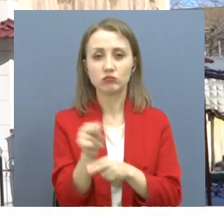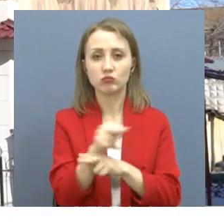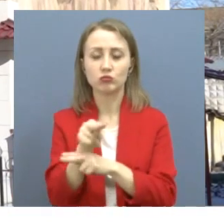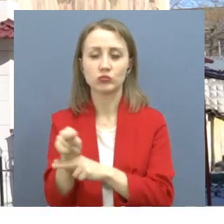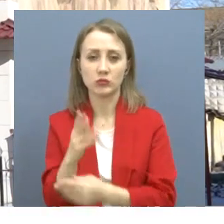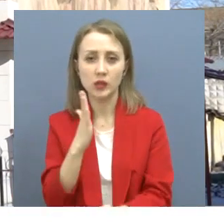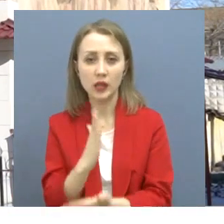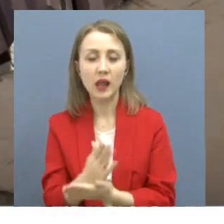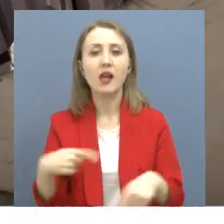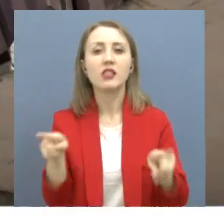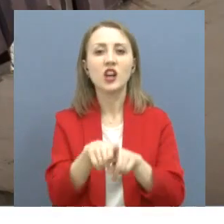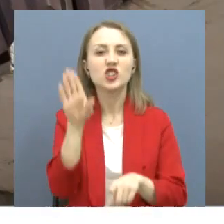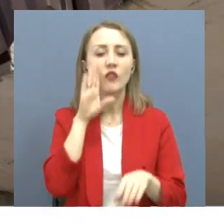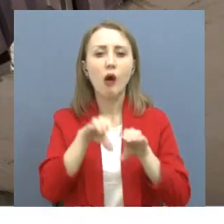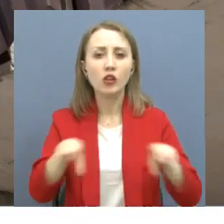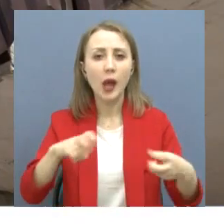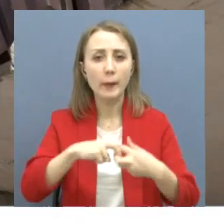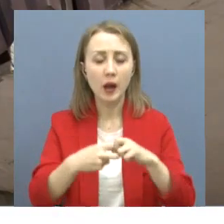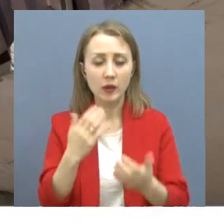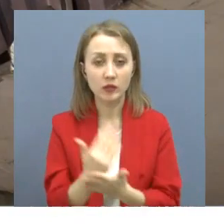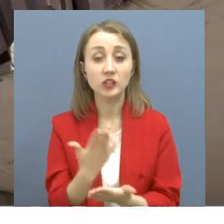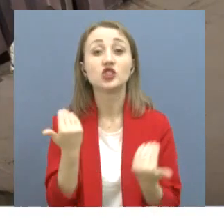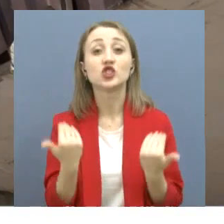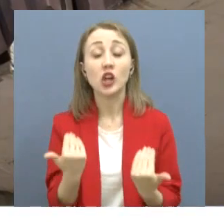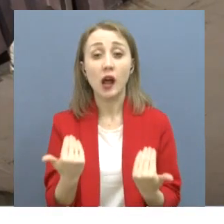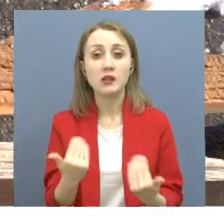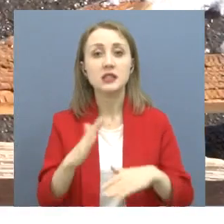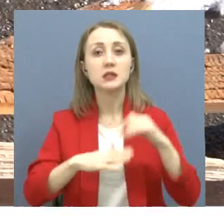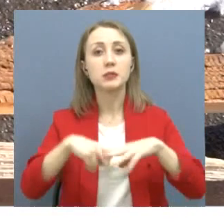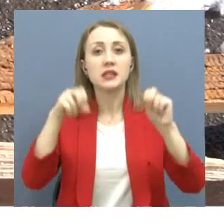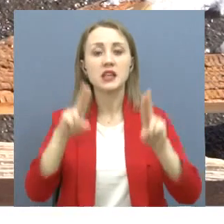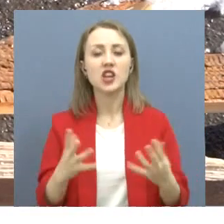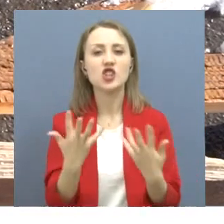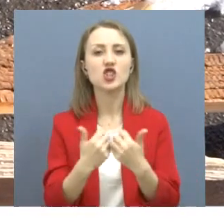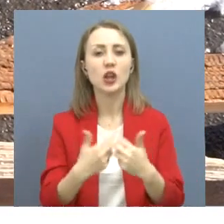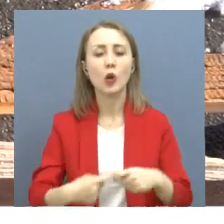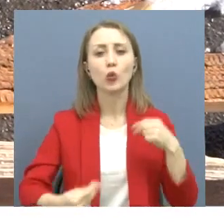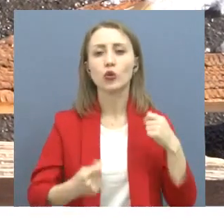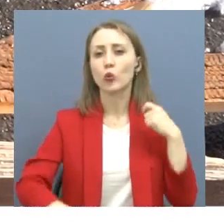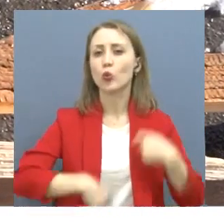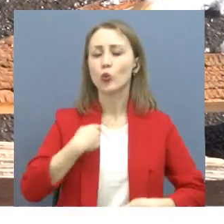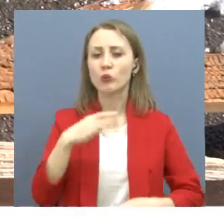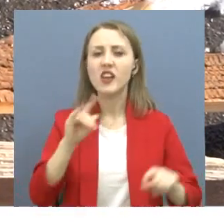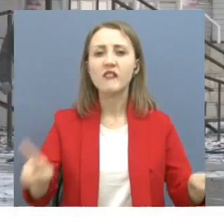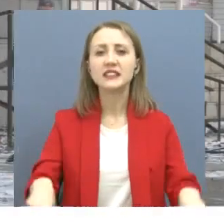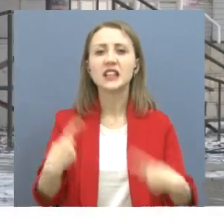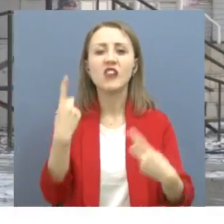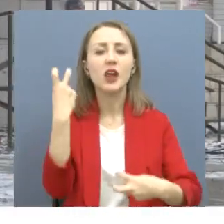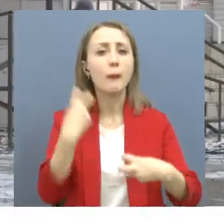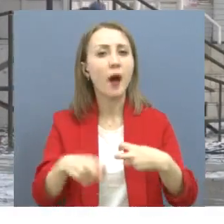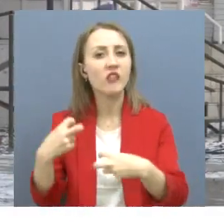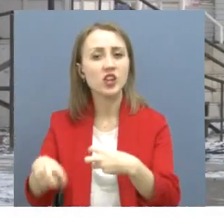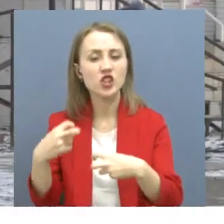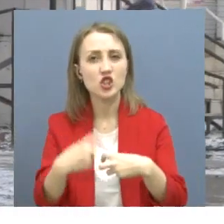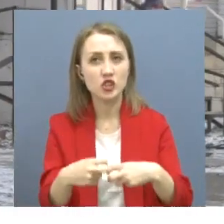ощущались перебои с водой и теплоснабжением. В настоящее время специалисты занимаются подсчетом ущерба и восстановлением повреждений. Сообщается, что